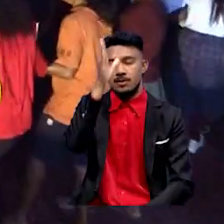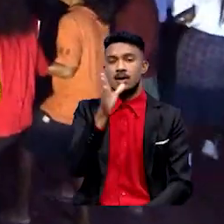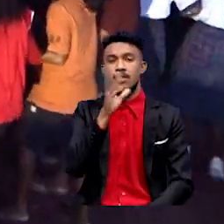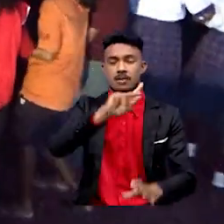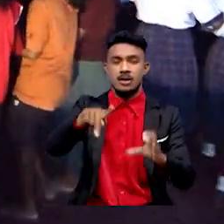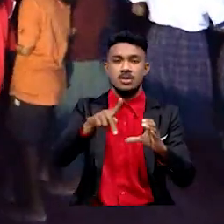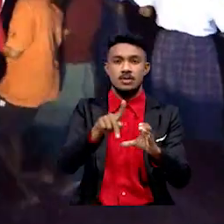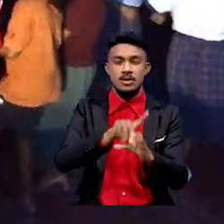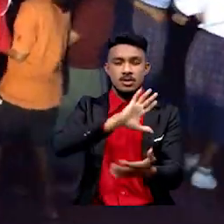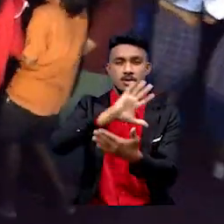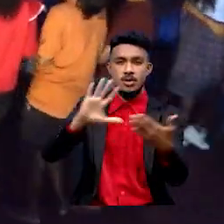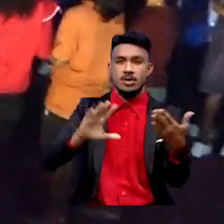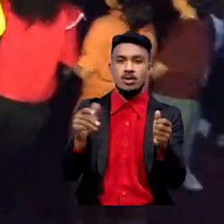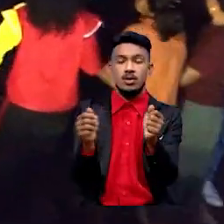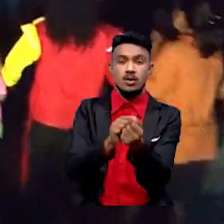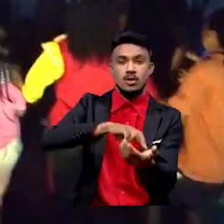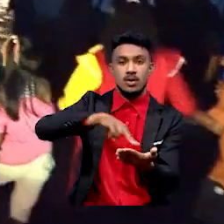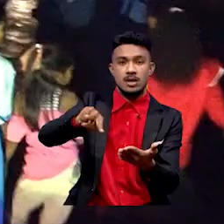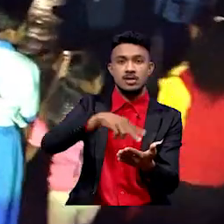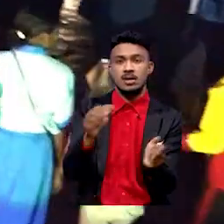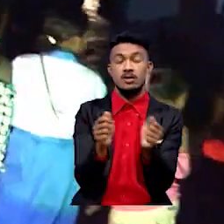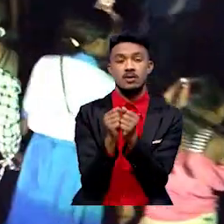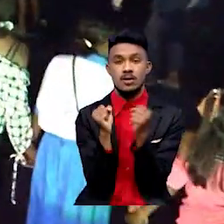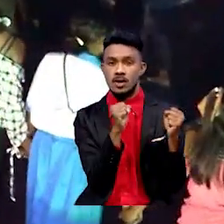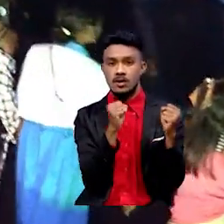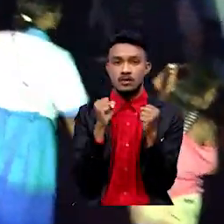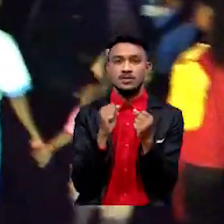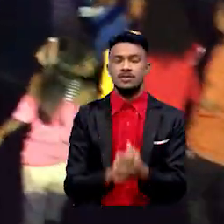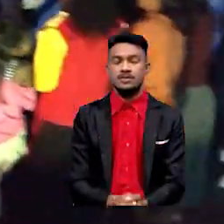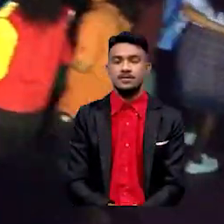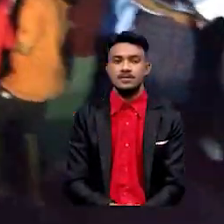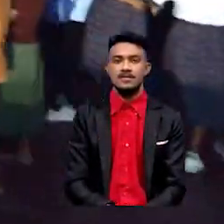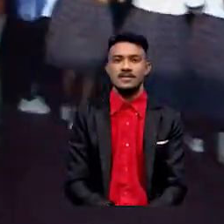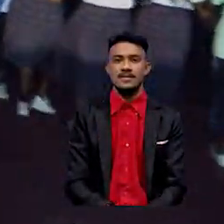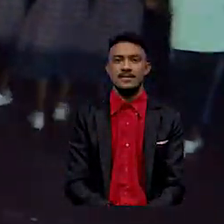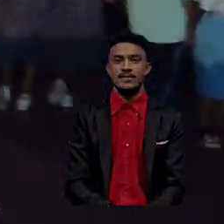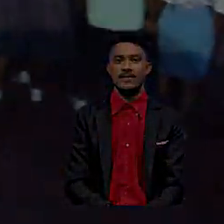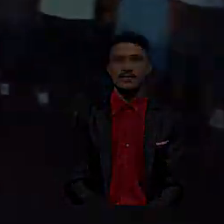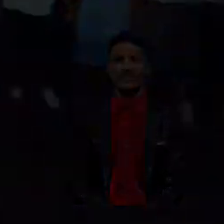ihe ceremonia ne ho dansa no dahor. Zimi Fernandez, Juvial da Costa, Ziemen.